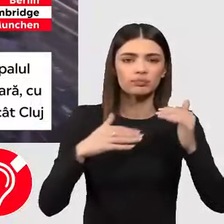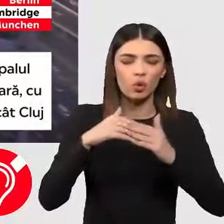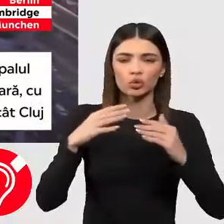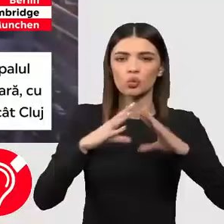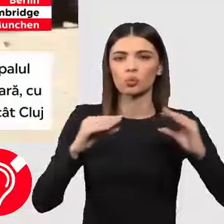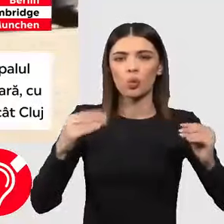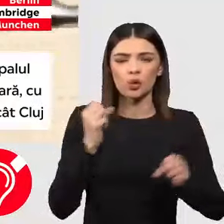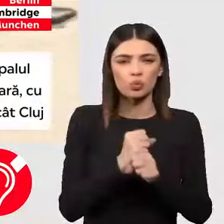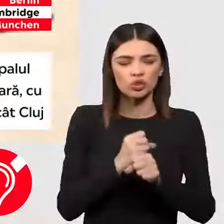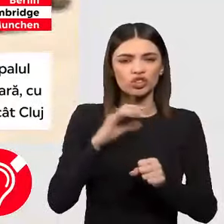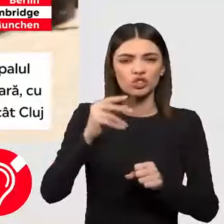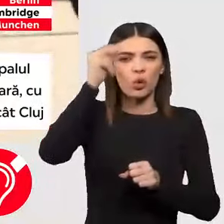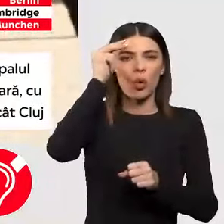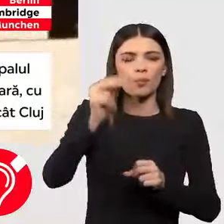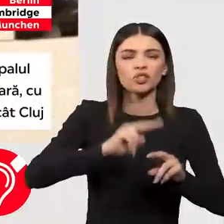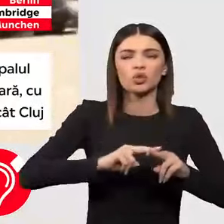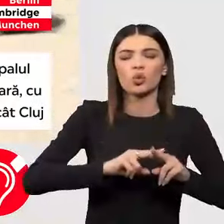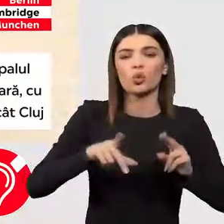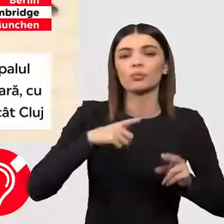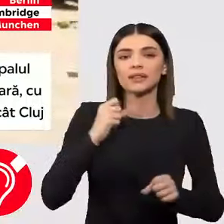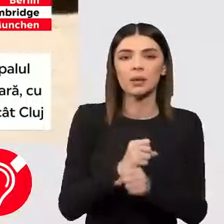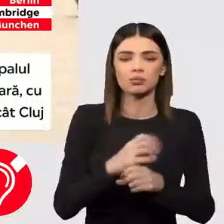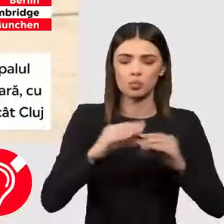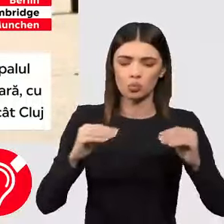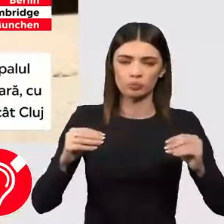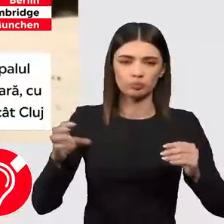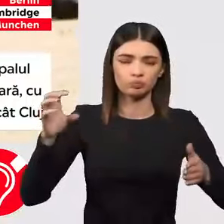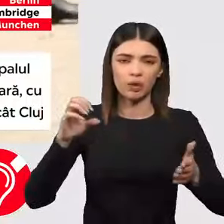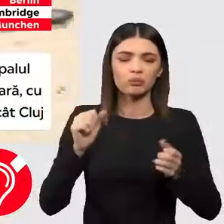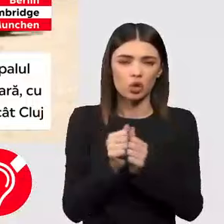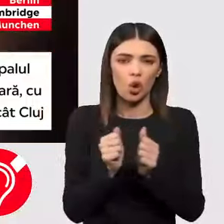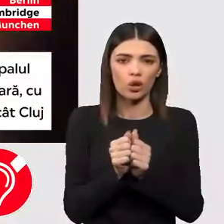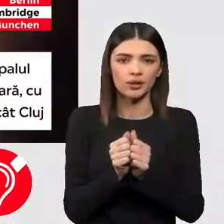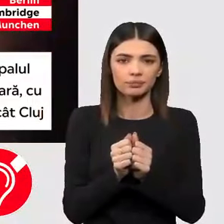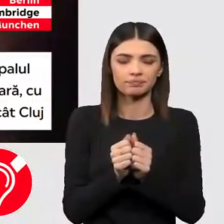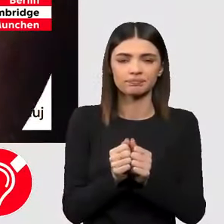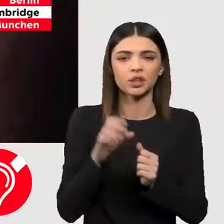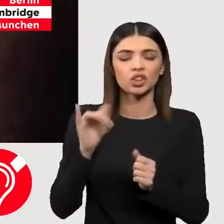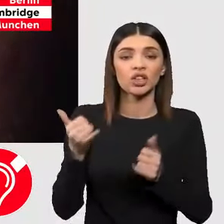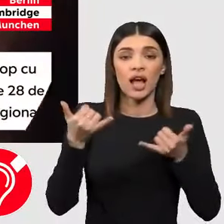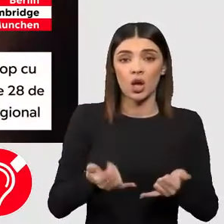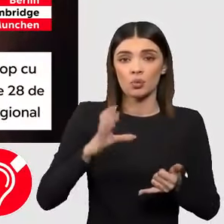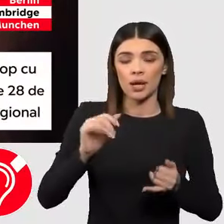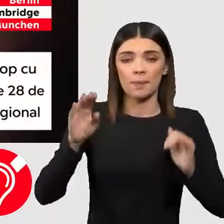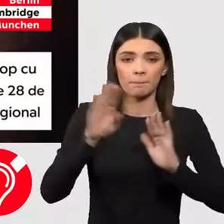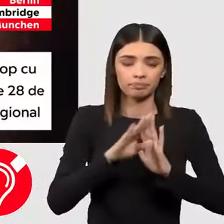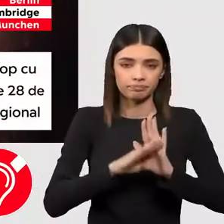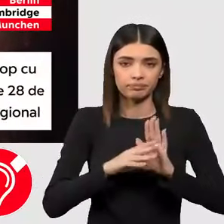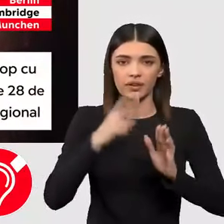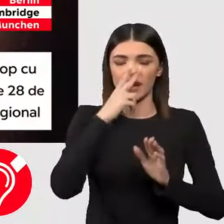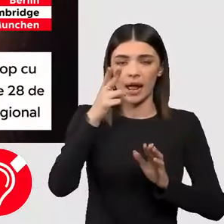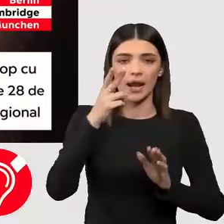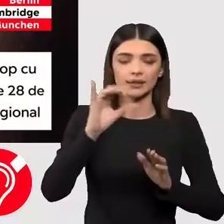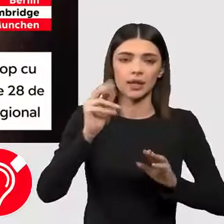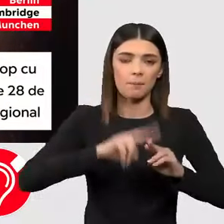foarte mult de foarte mult loc, practic. Acum, faptul că raportul SeedBlink